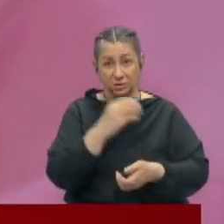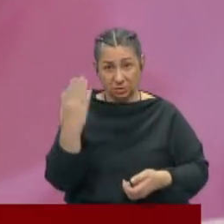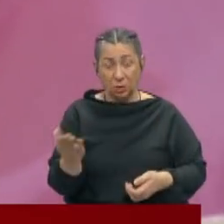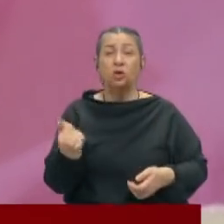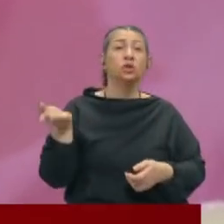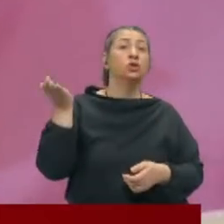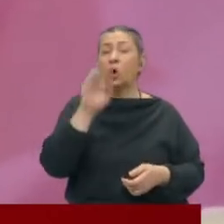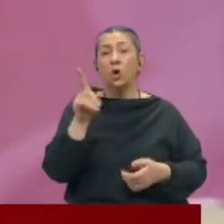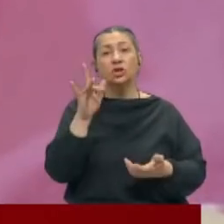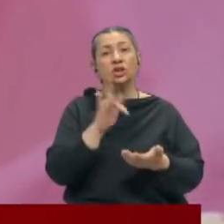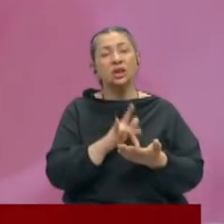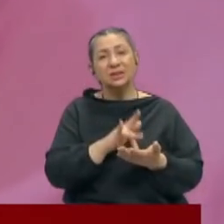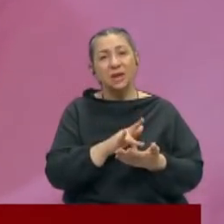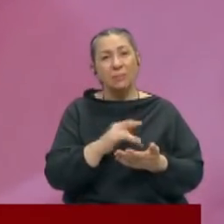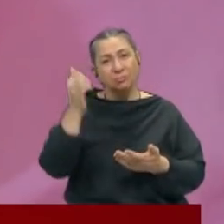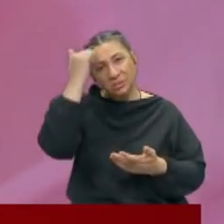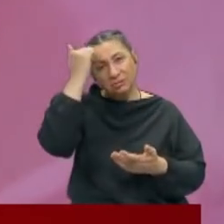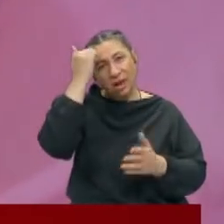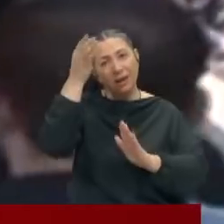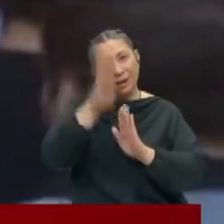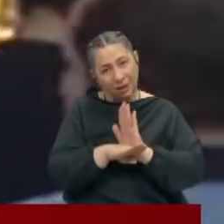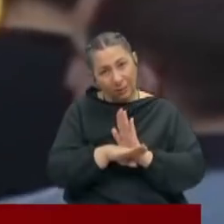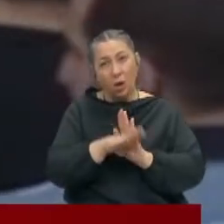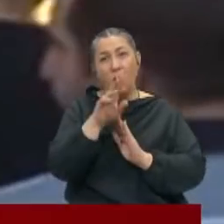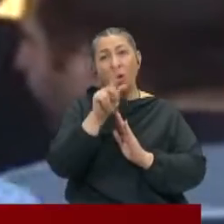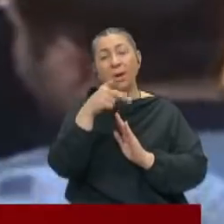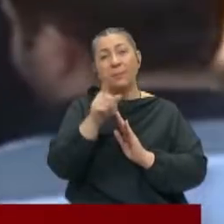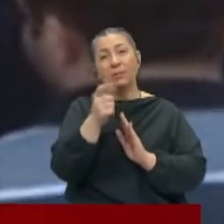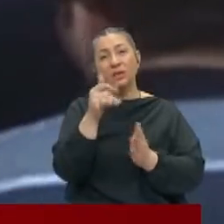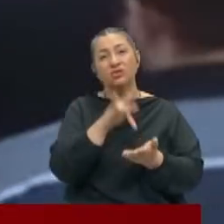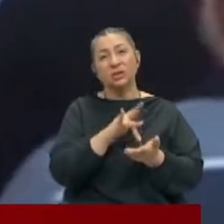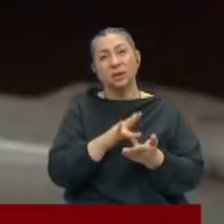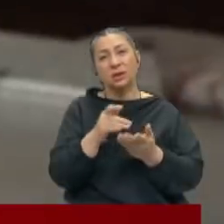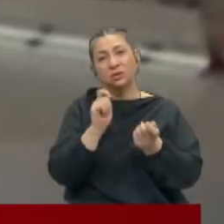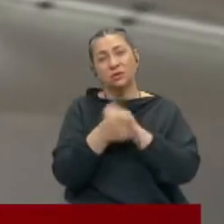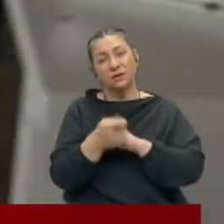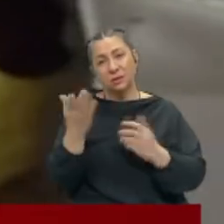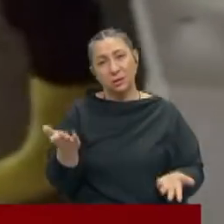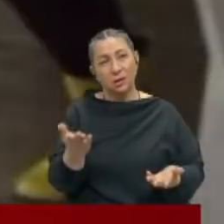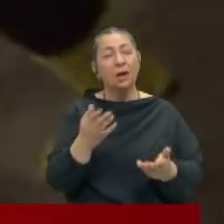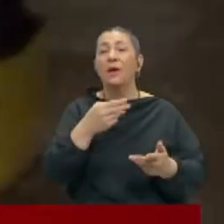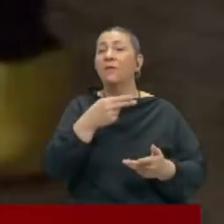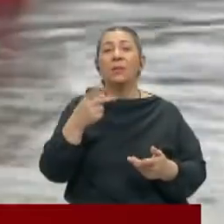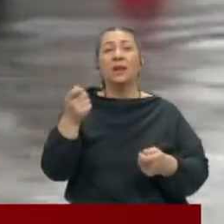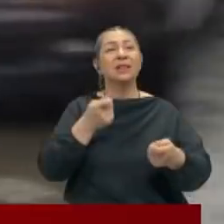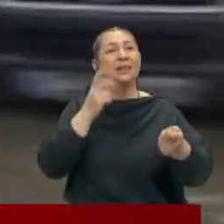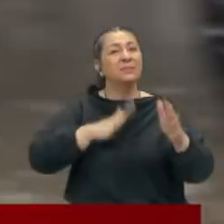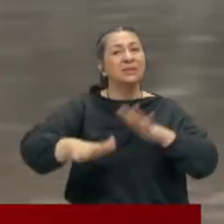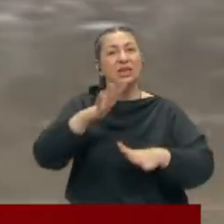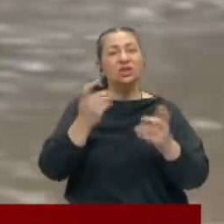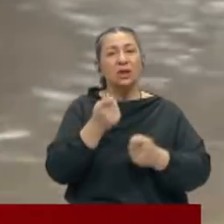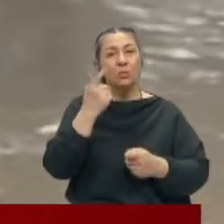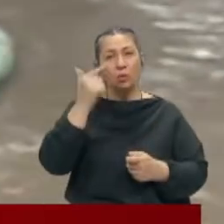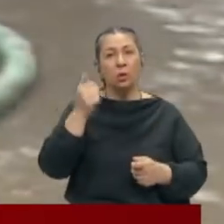verdi. Sonra o cezayı pişmanlık indirimiyle 12 bin liralık para cezasına çevirdi. Firmanın temizlik işleri müdürü